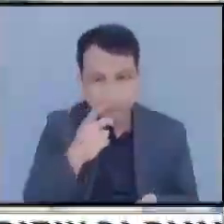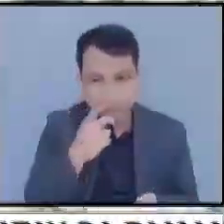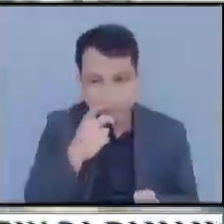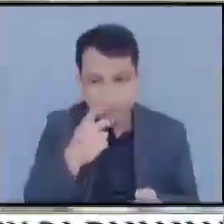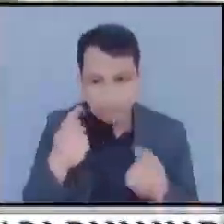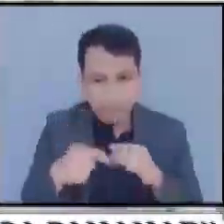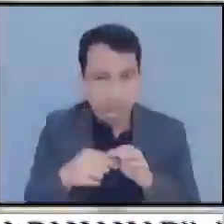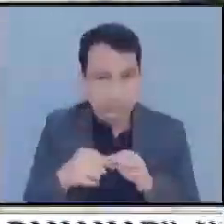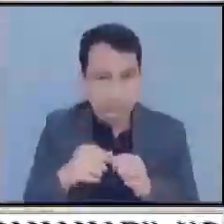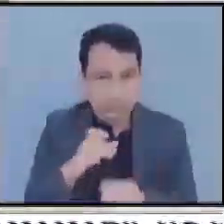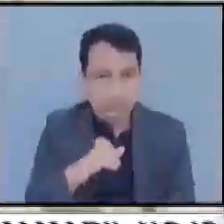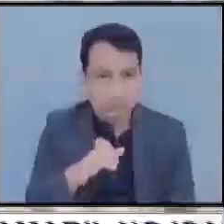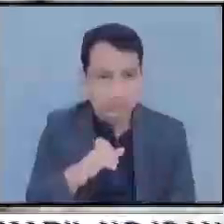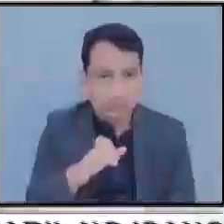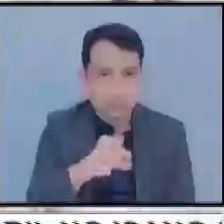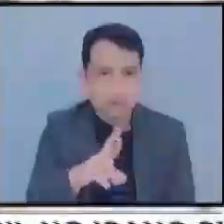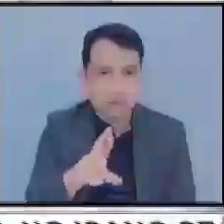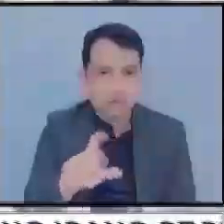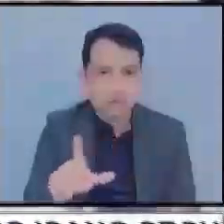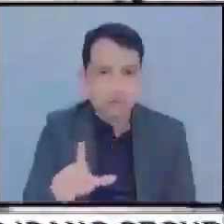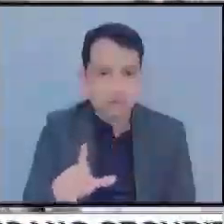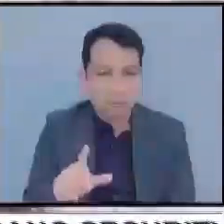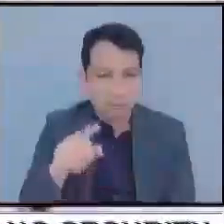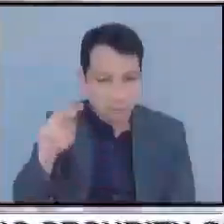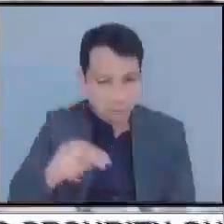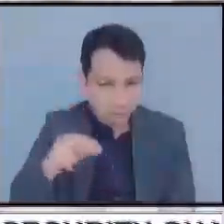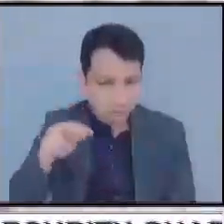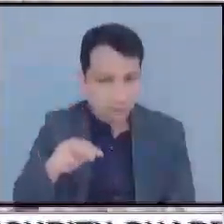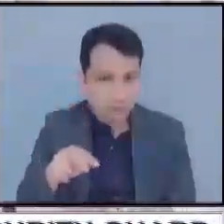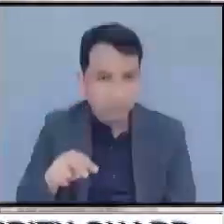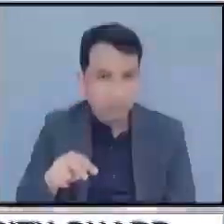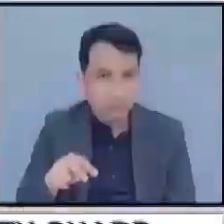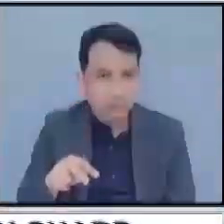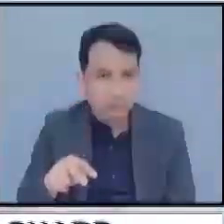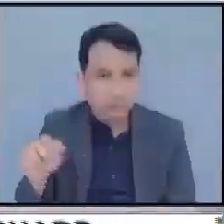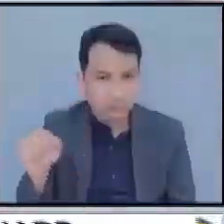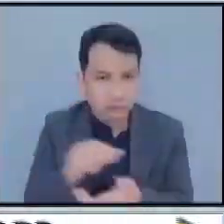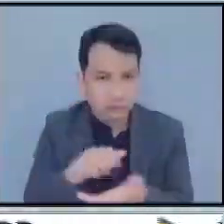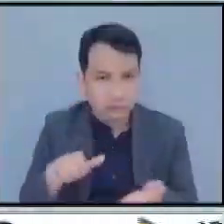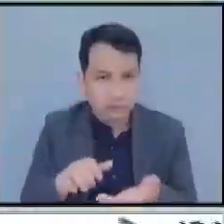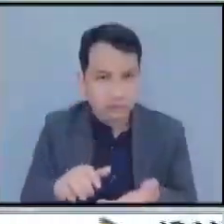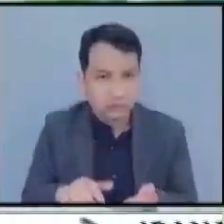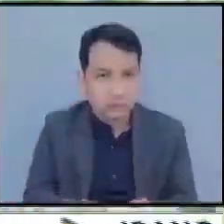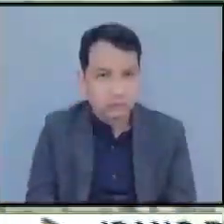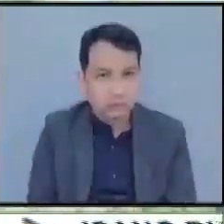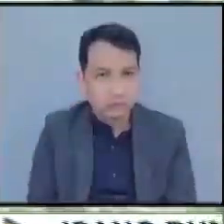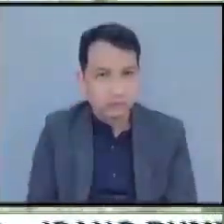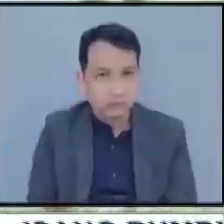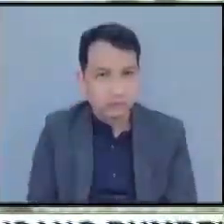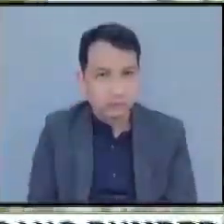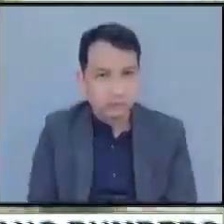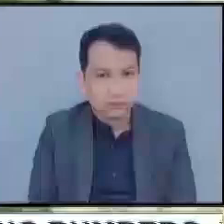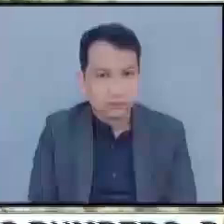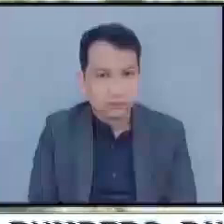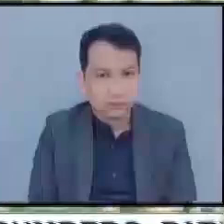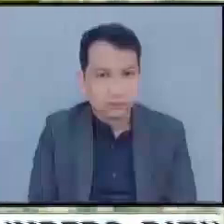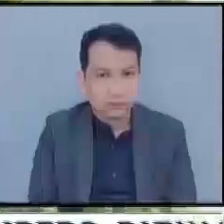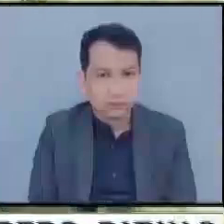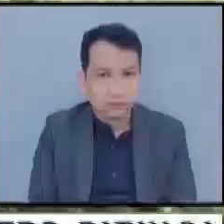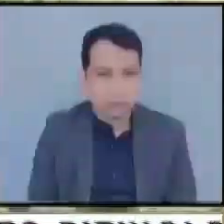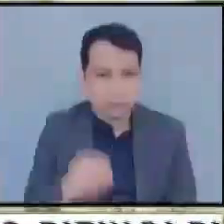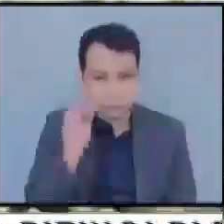coral sa Bao de Masinloc. Sa video na ito, makikita ang pinsala sa bahura. Sinasabi, according to Filipino